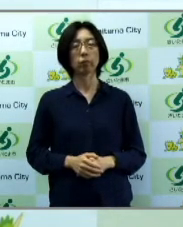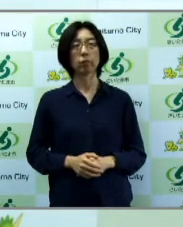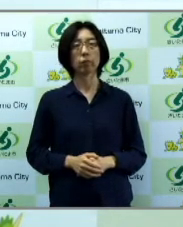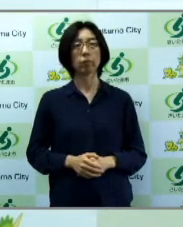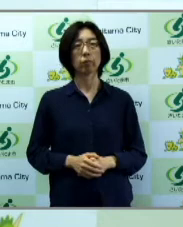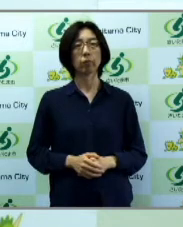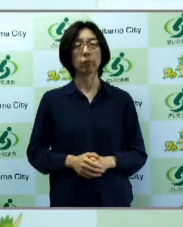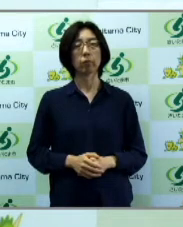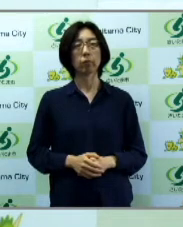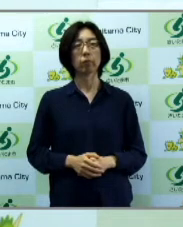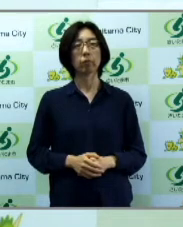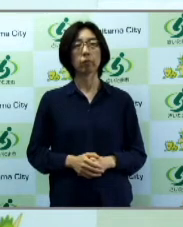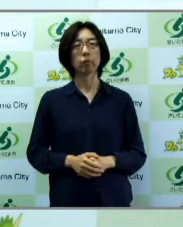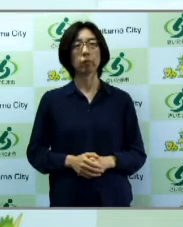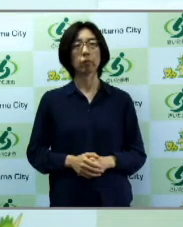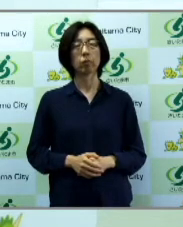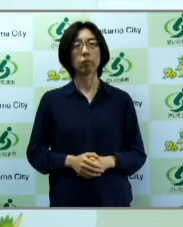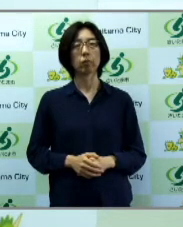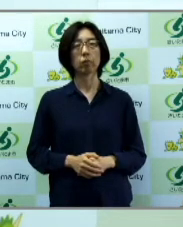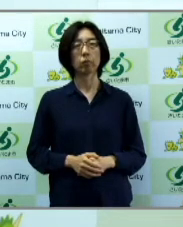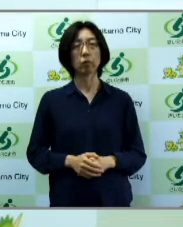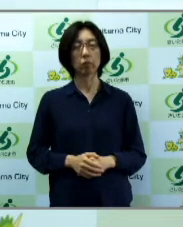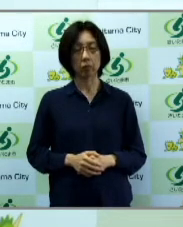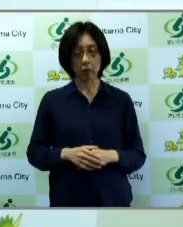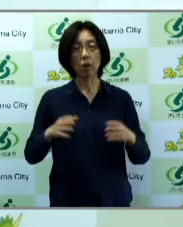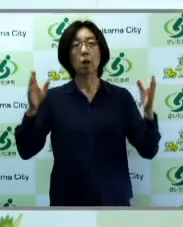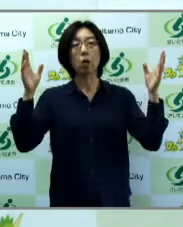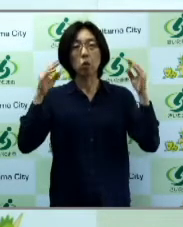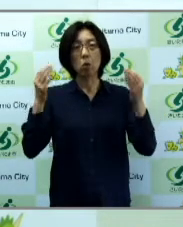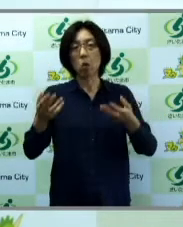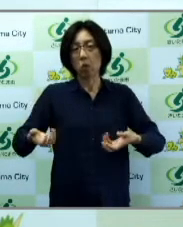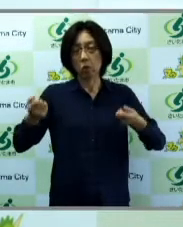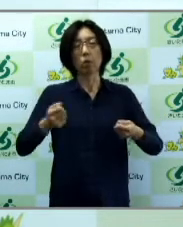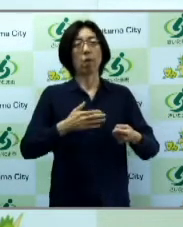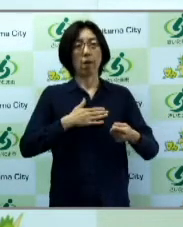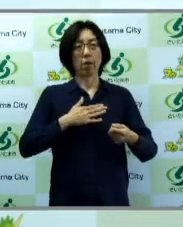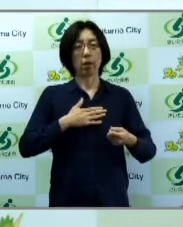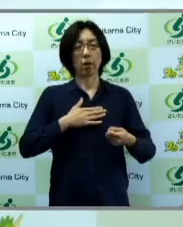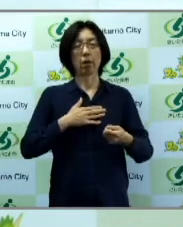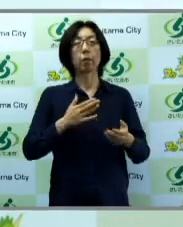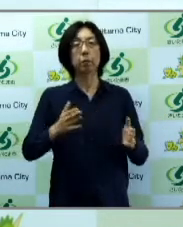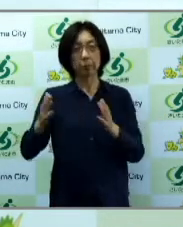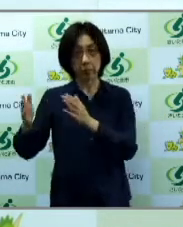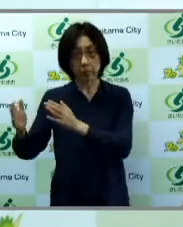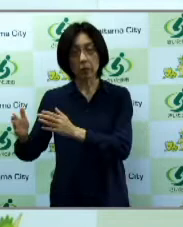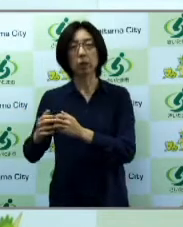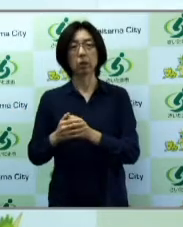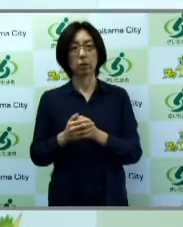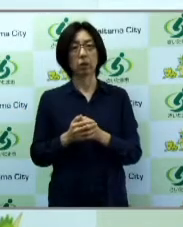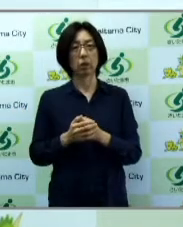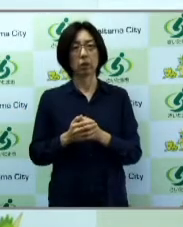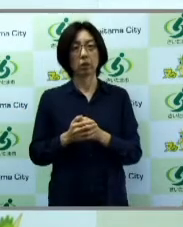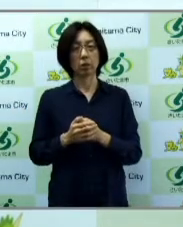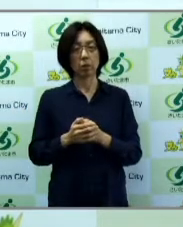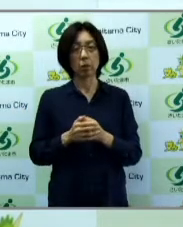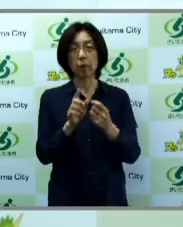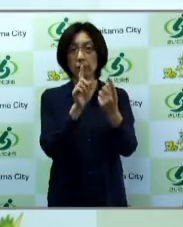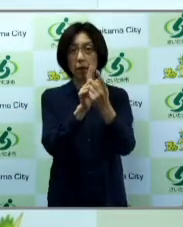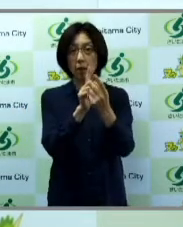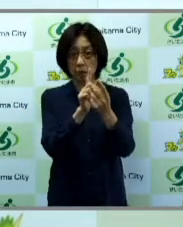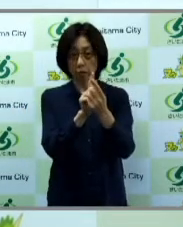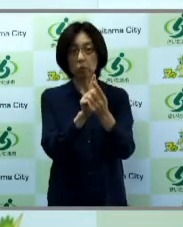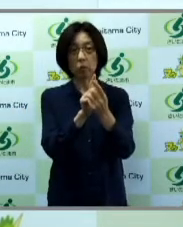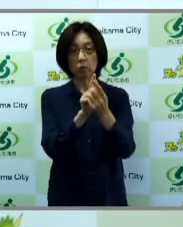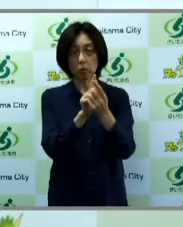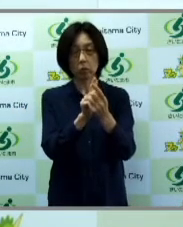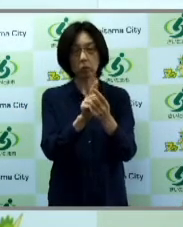情報の共有化の部分は分かったんですけれども、はい、その立案という意味で、あのどこに反省点があったというふうに考えていらっしゃる